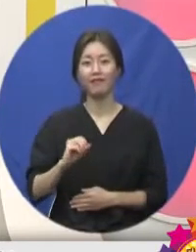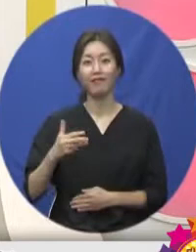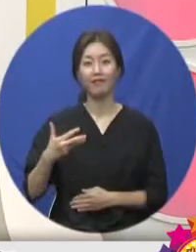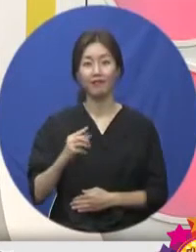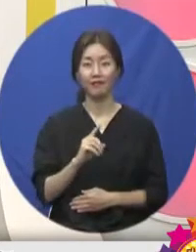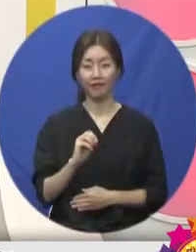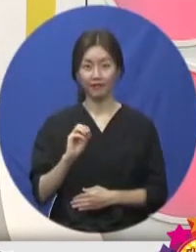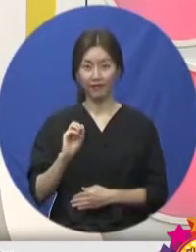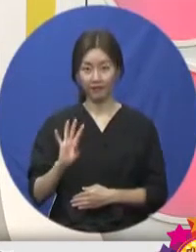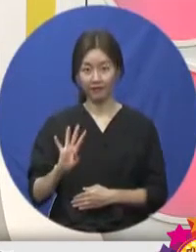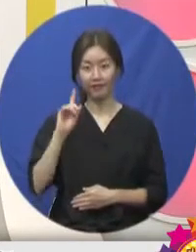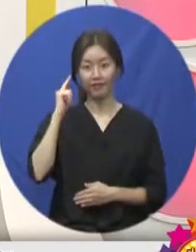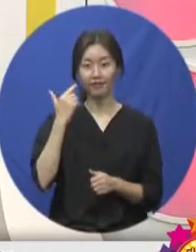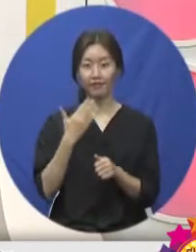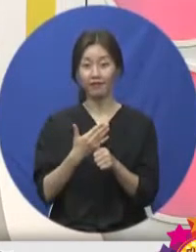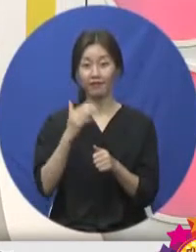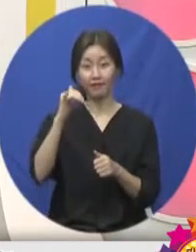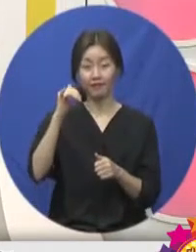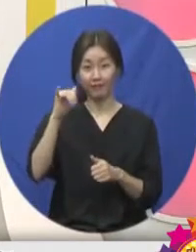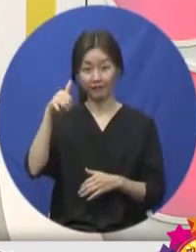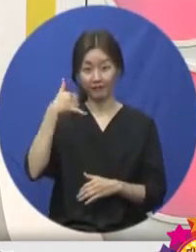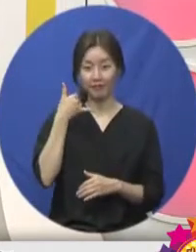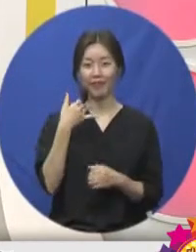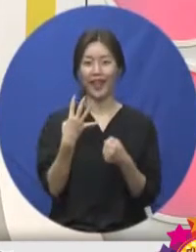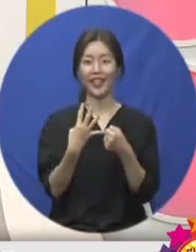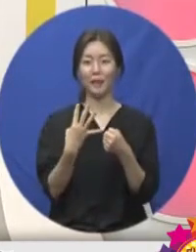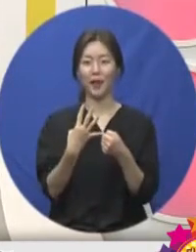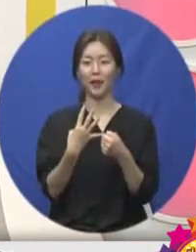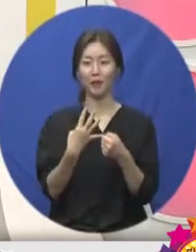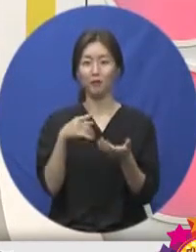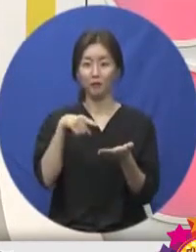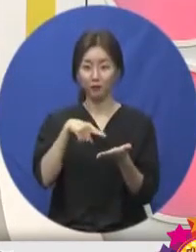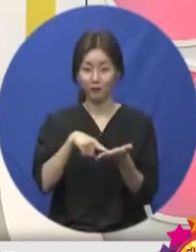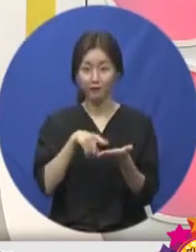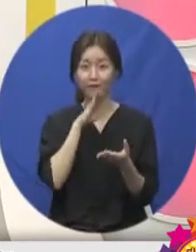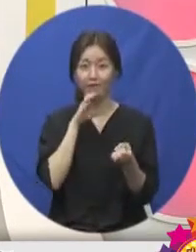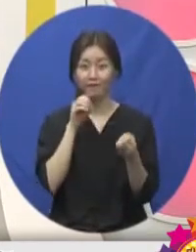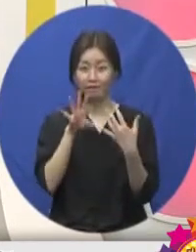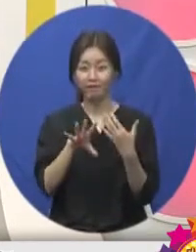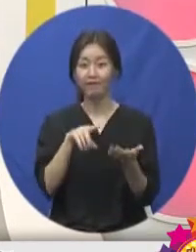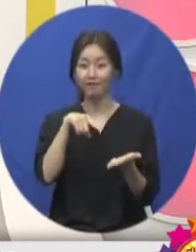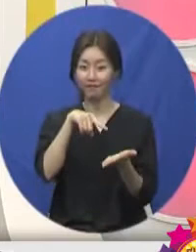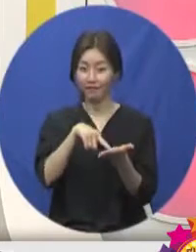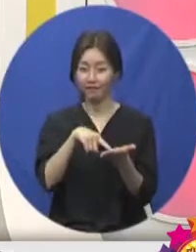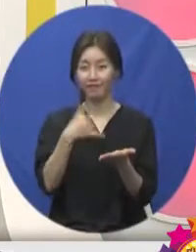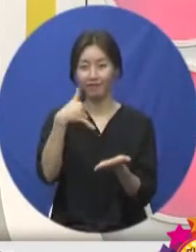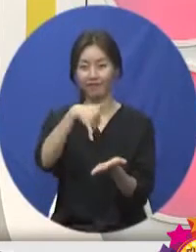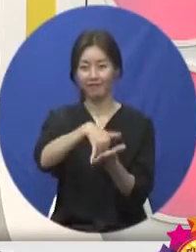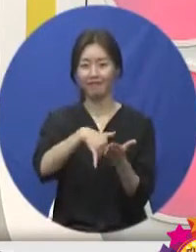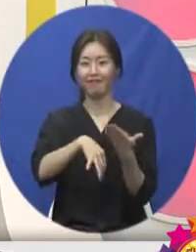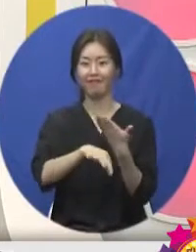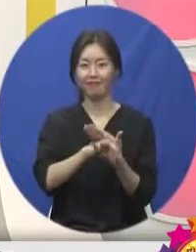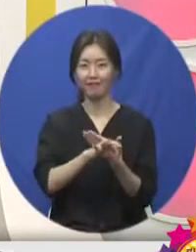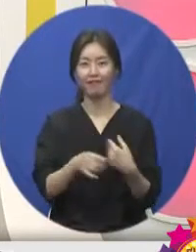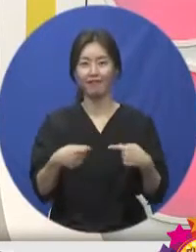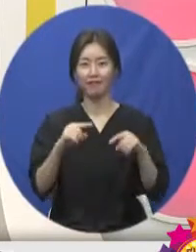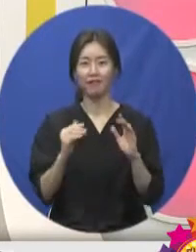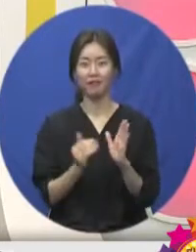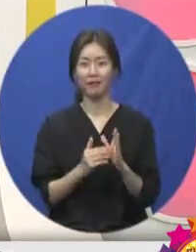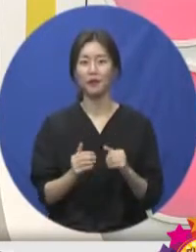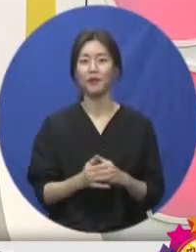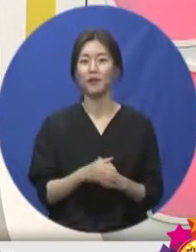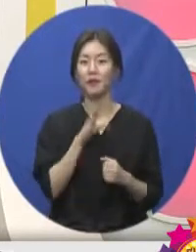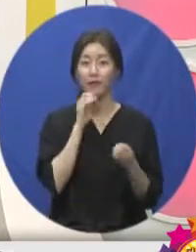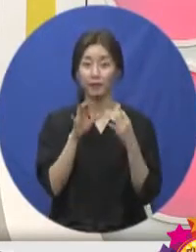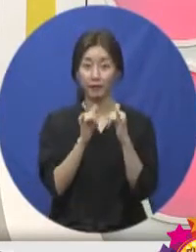060608-1004번을 누르시고 퀴즈 참여는 몇 번? 4번입니다. 4번을 누르시고 정답이란 번호를 딱 누르시고 수화기를 딱 누르시면 번호가 딱 찍힙니다. 정답을